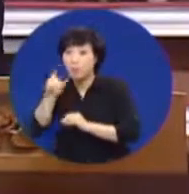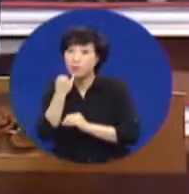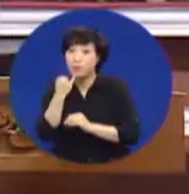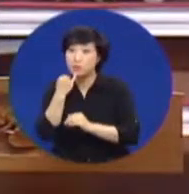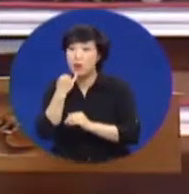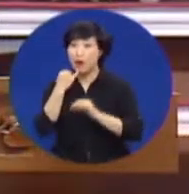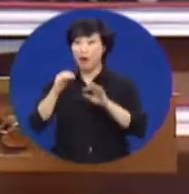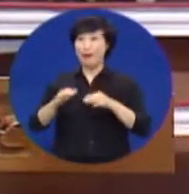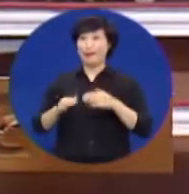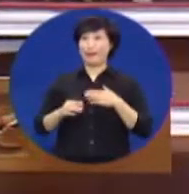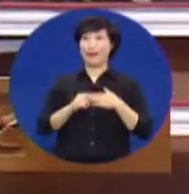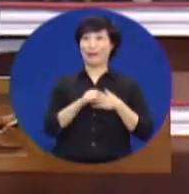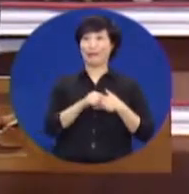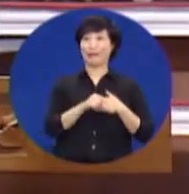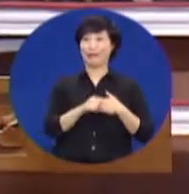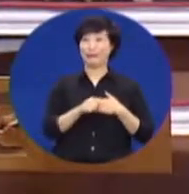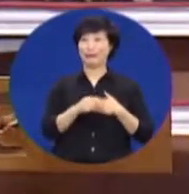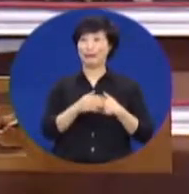안 보내줍니다.